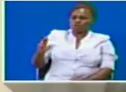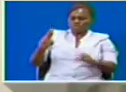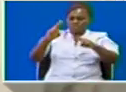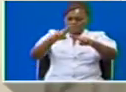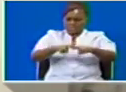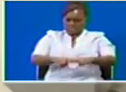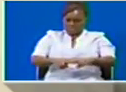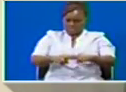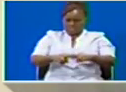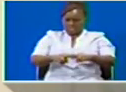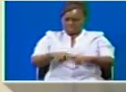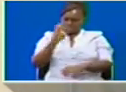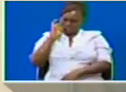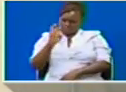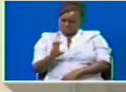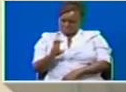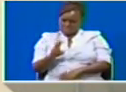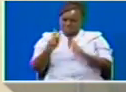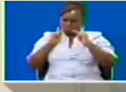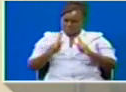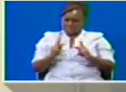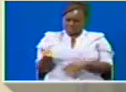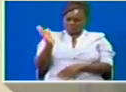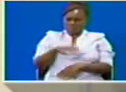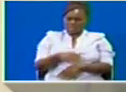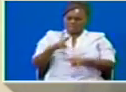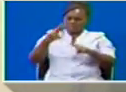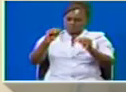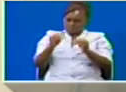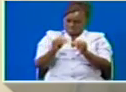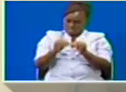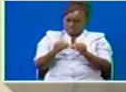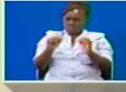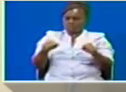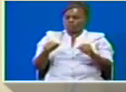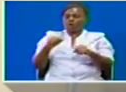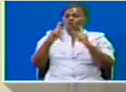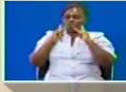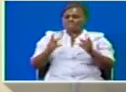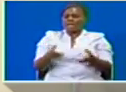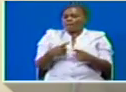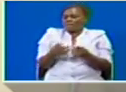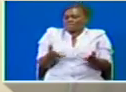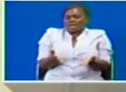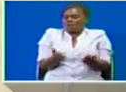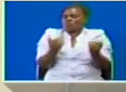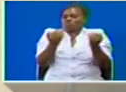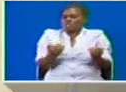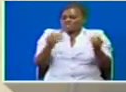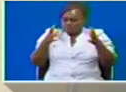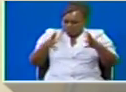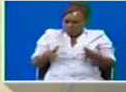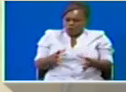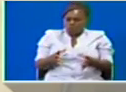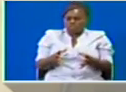kikao baada ya kuona ya kwamba utulivu imerejea. Tutawezi kuketi kama utulivu imerejea. Lakini kwa sasa tungehitaji hiyo nguvu ya